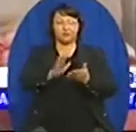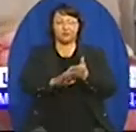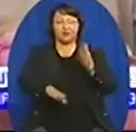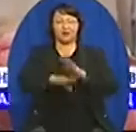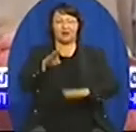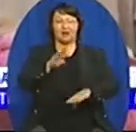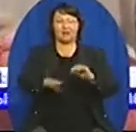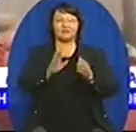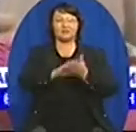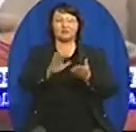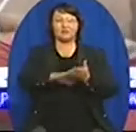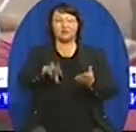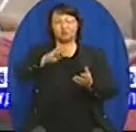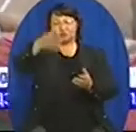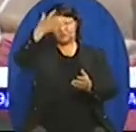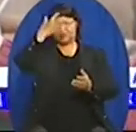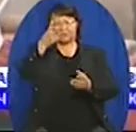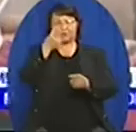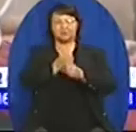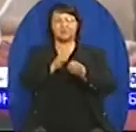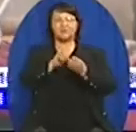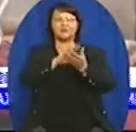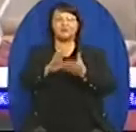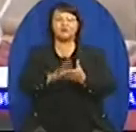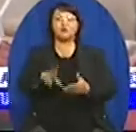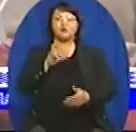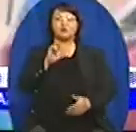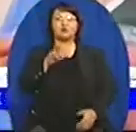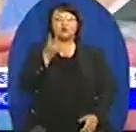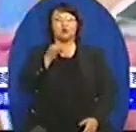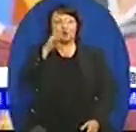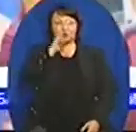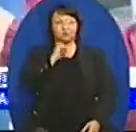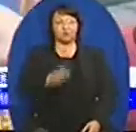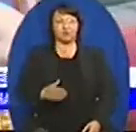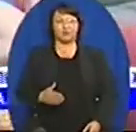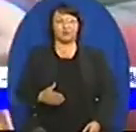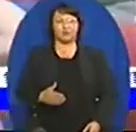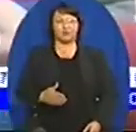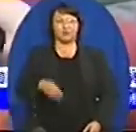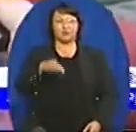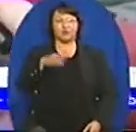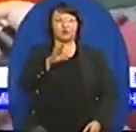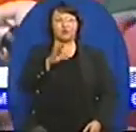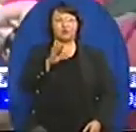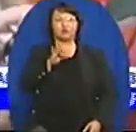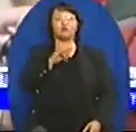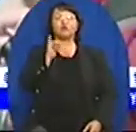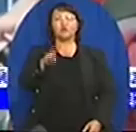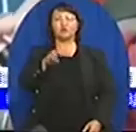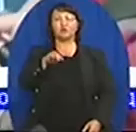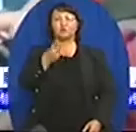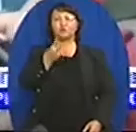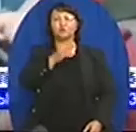төрөн цэвэр болгосоо гэж л ерөнхийлөгчийн сонгуульд нэр шигт нэвтчихэж байгаа юм да. Миний хувьд л одоо төрийн түшээ хүн бол одоо ямар ч